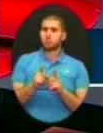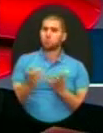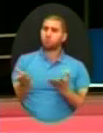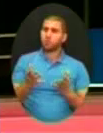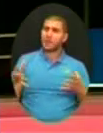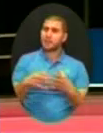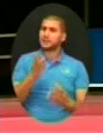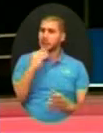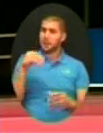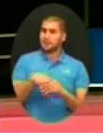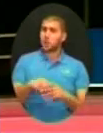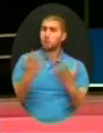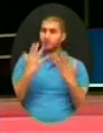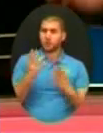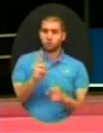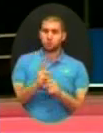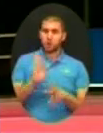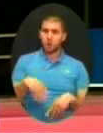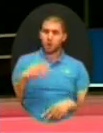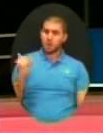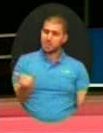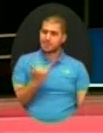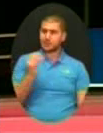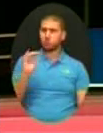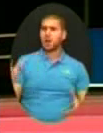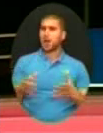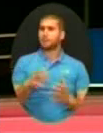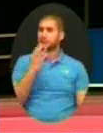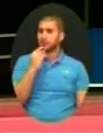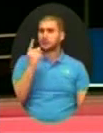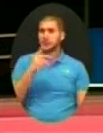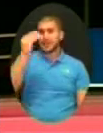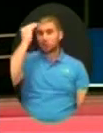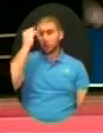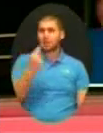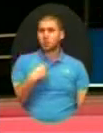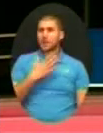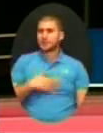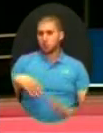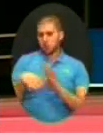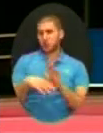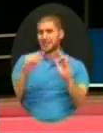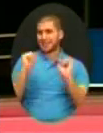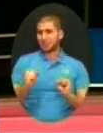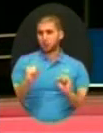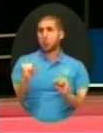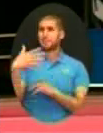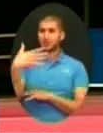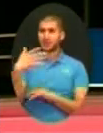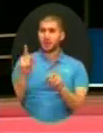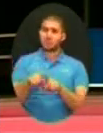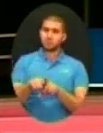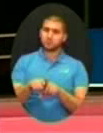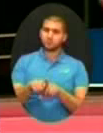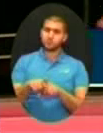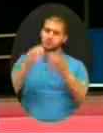ישראל בתוך הישיבה, שומר על הנצחיות, על הערובה של עם ישראל. צריכים לזכור שאנחנו רצינו את זה בחוק יסוד, שהמדינה מעריכה